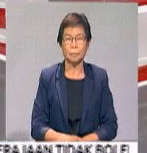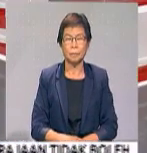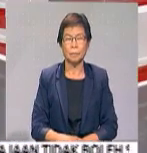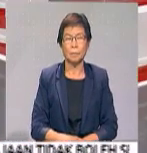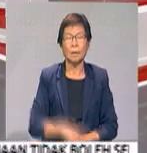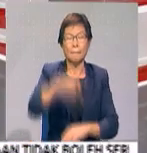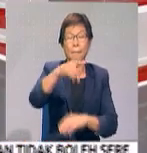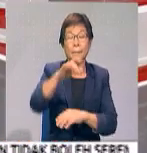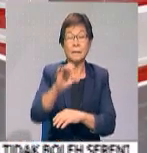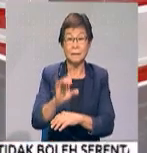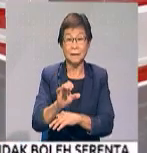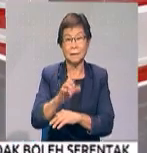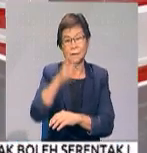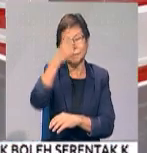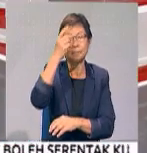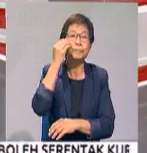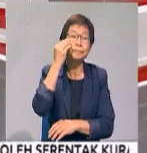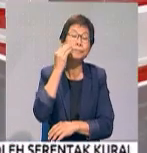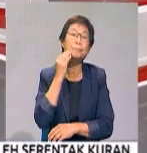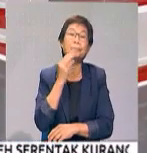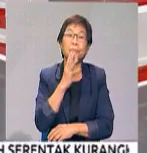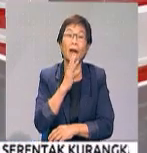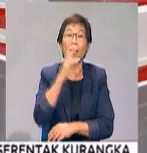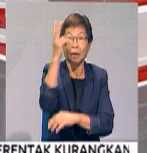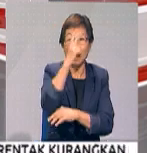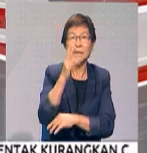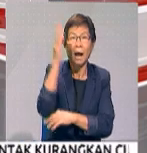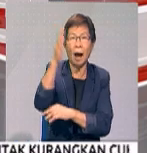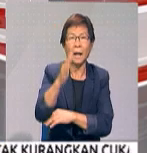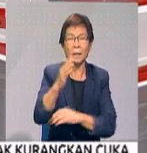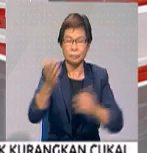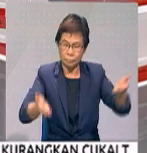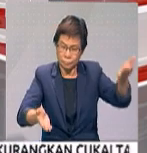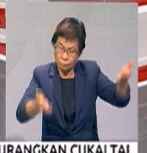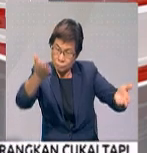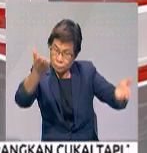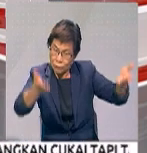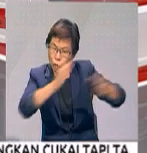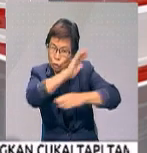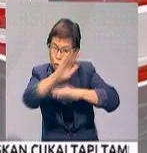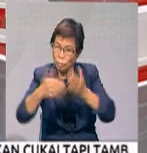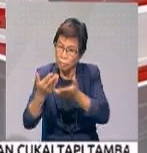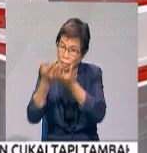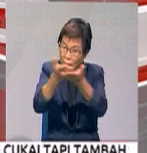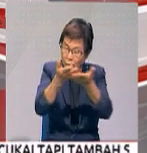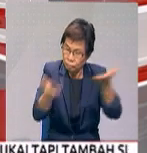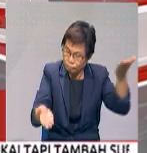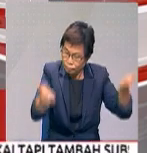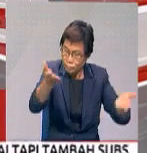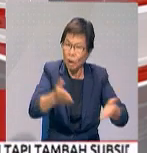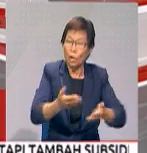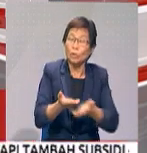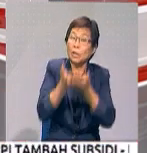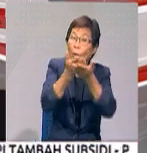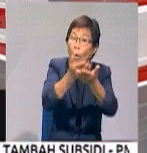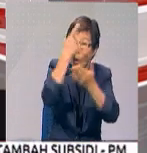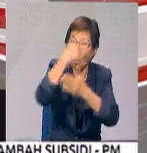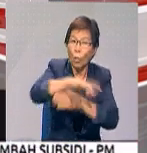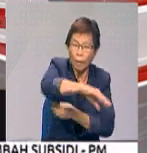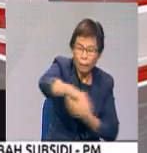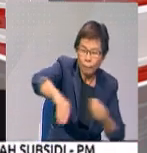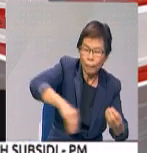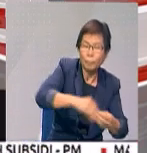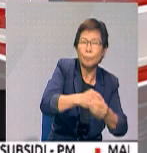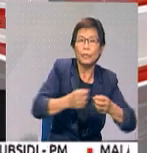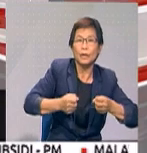Dalam sidang media sama, Tun Dr. Mahathir berkata kerajaan akan mempertimbang rapi segala cadangan berkaitan tawaran untuk pengambil